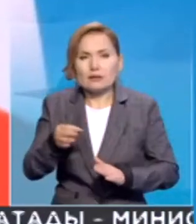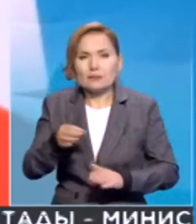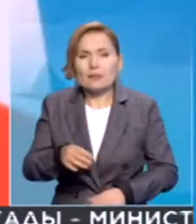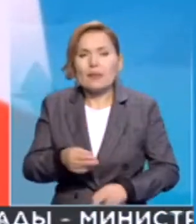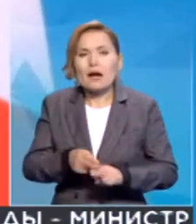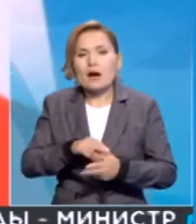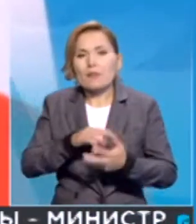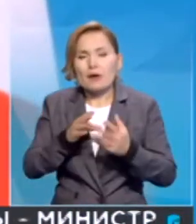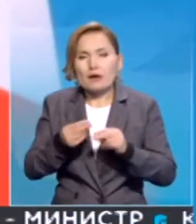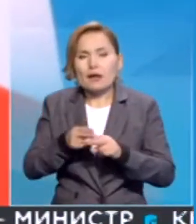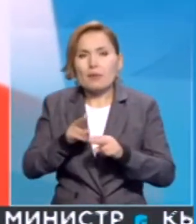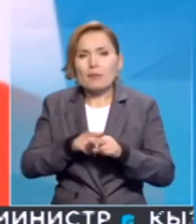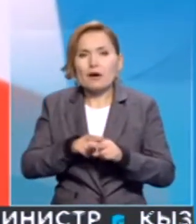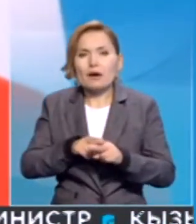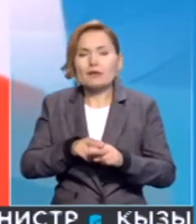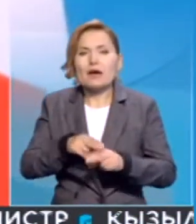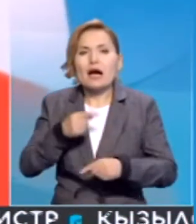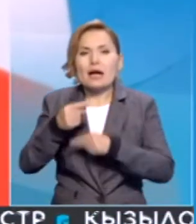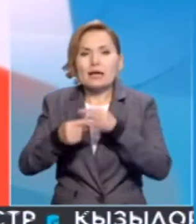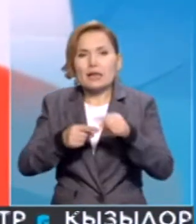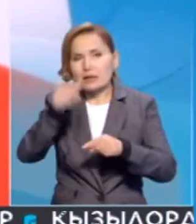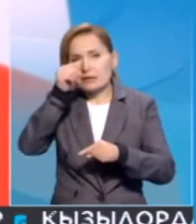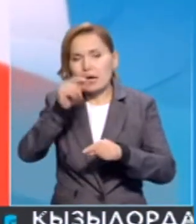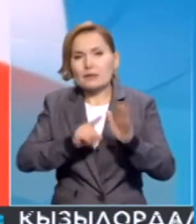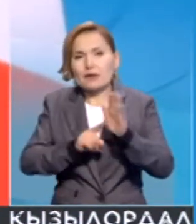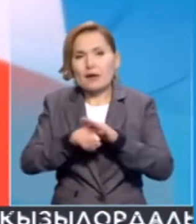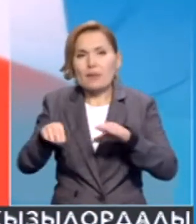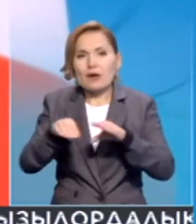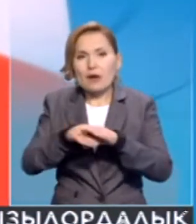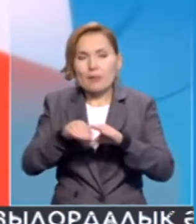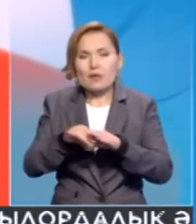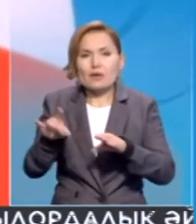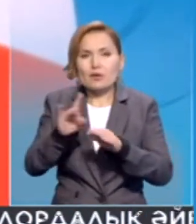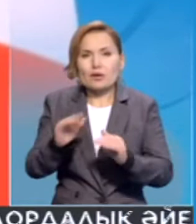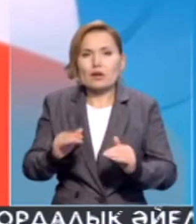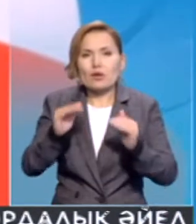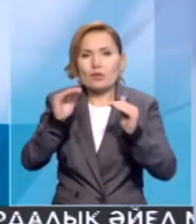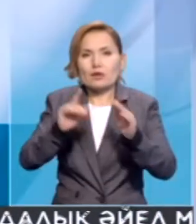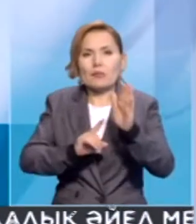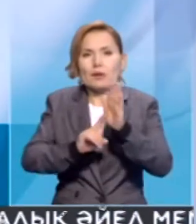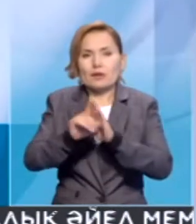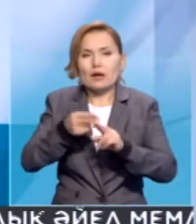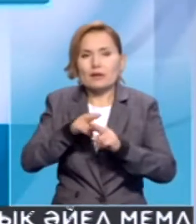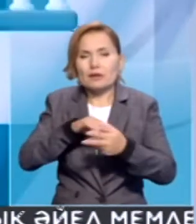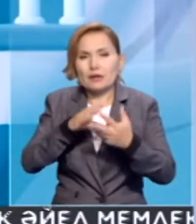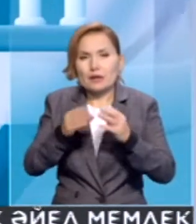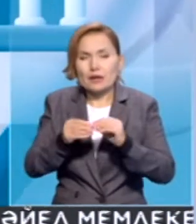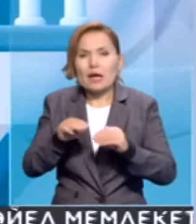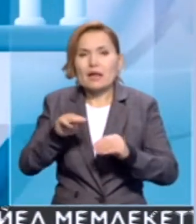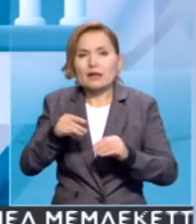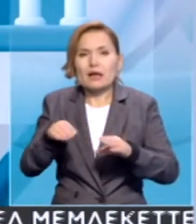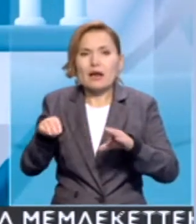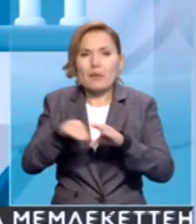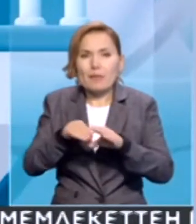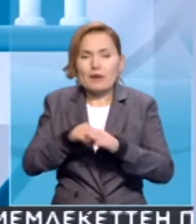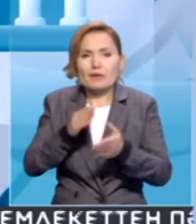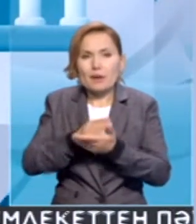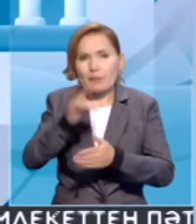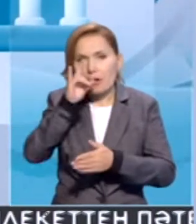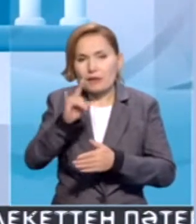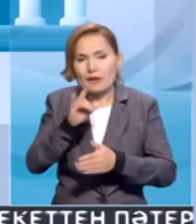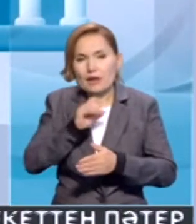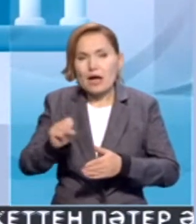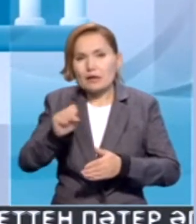Ал депозиттерге кепілдік беру қоры келесі айдың кейбір депозит мөлшерлемелерін көтерді. Сол үшін теңгедегі салымы бар